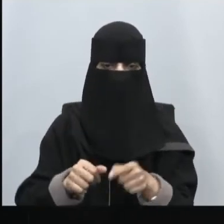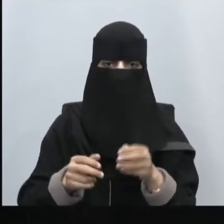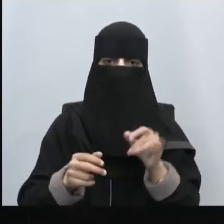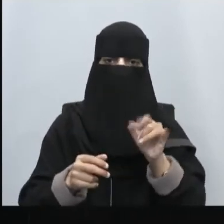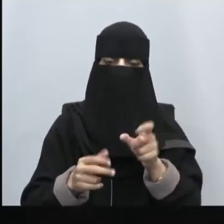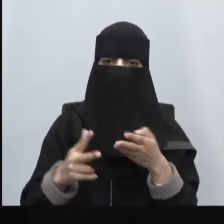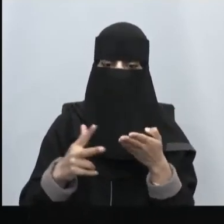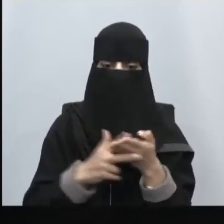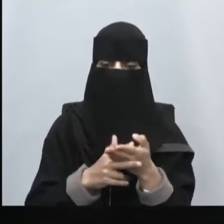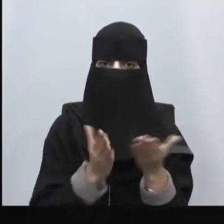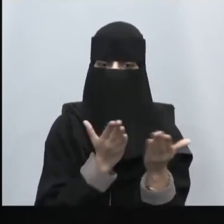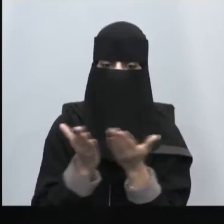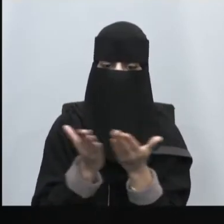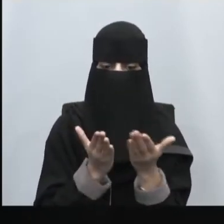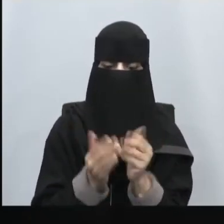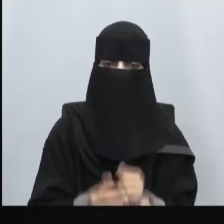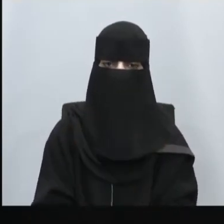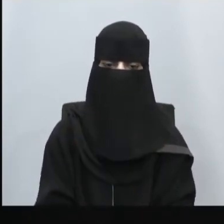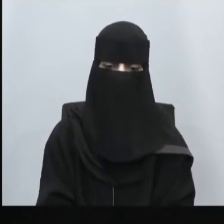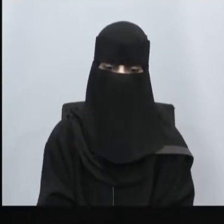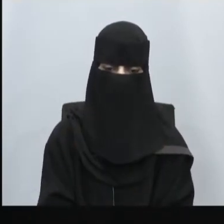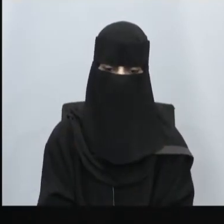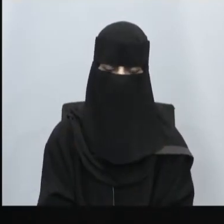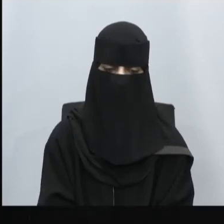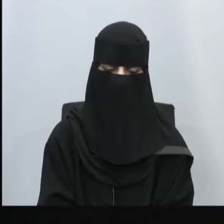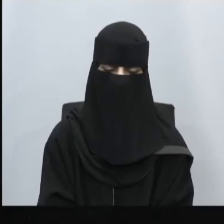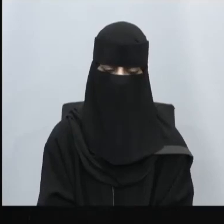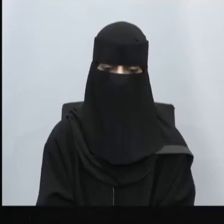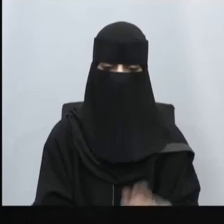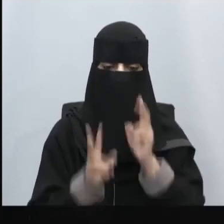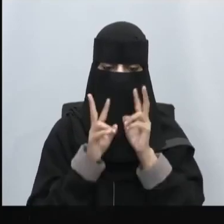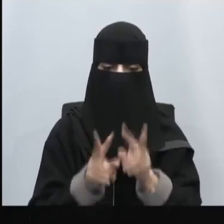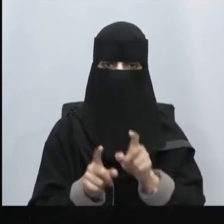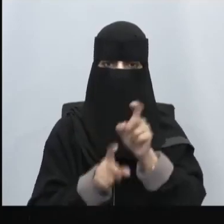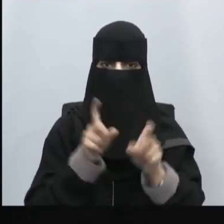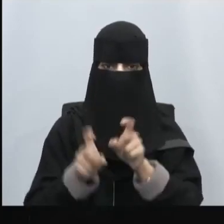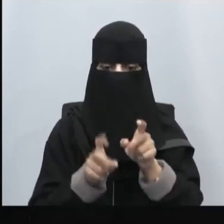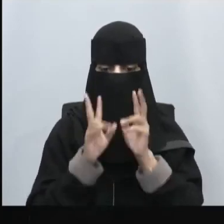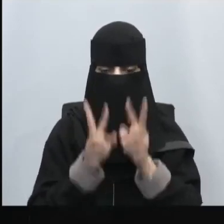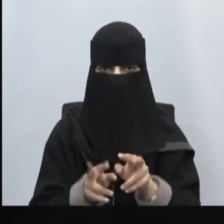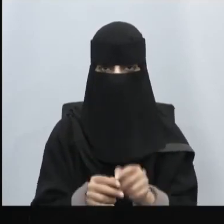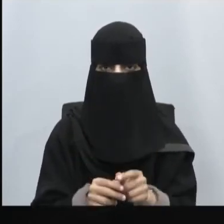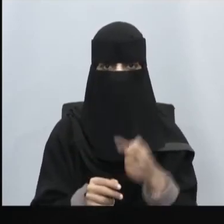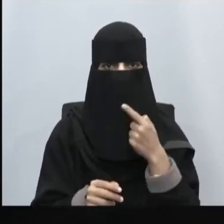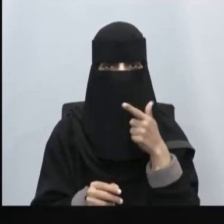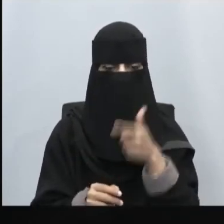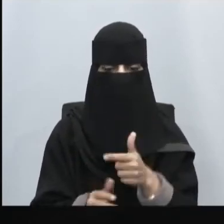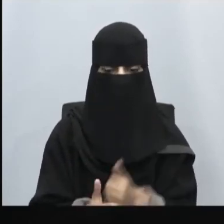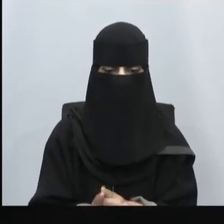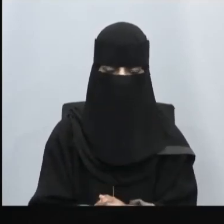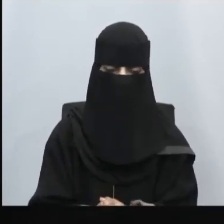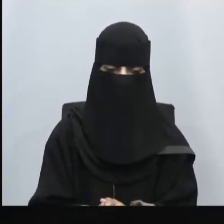خلال تقويم الدرس امامنا هذا السؤال طلاب وطالباتي والذي يقول